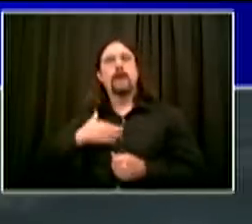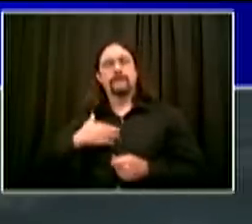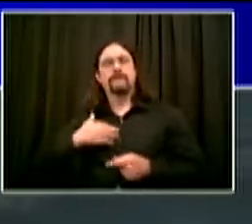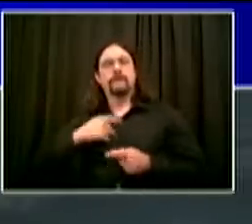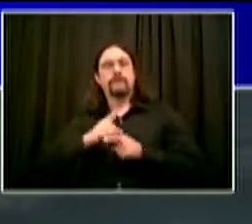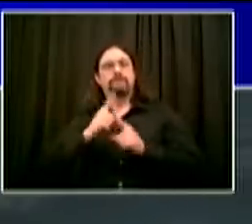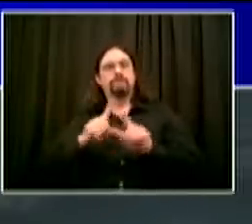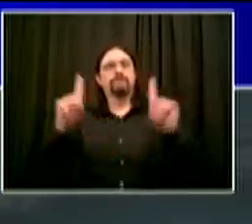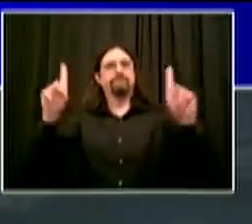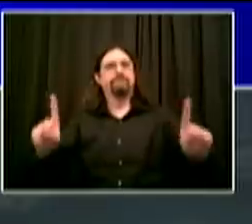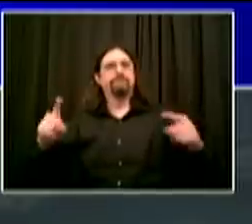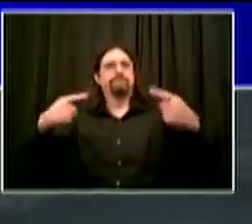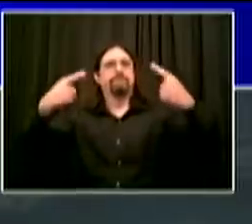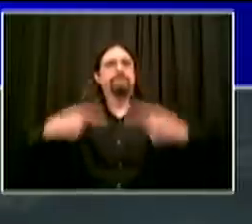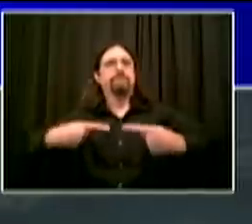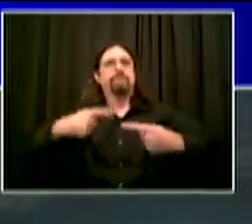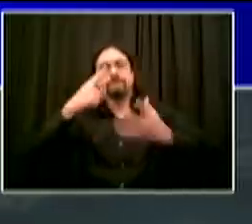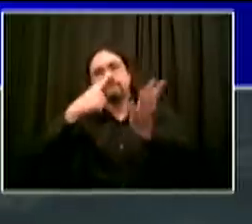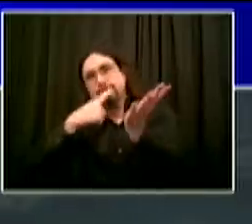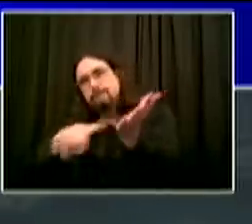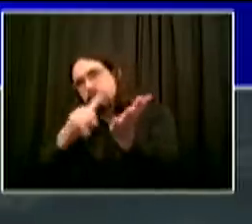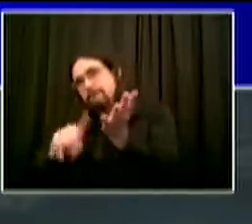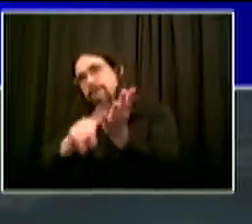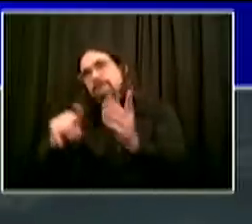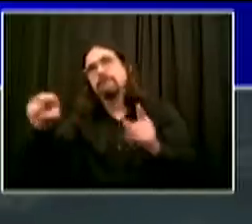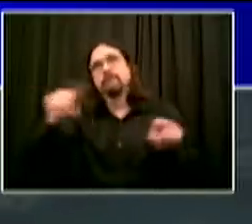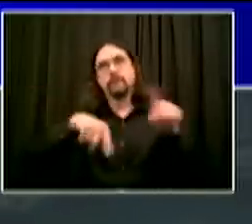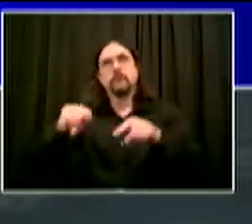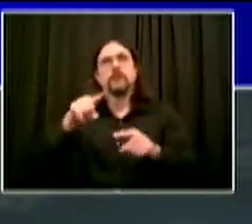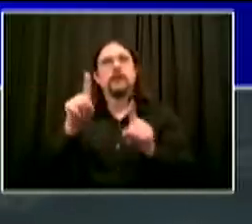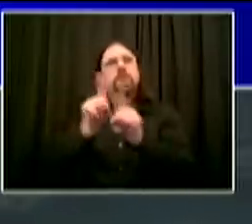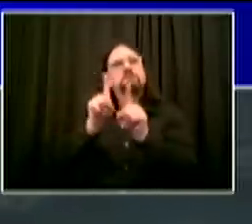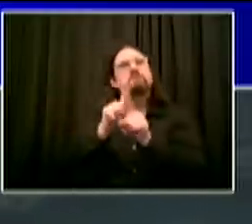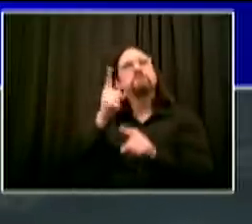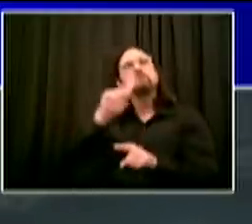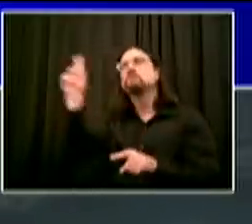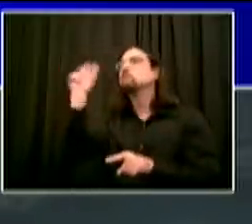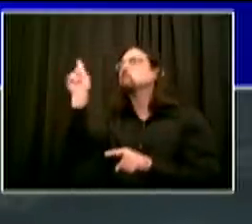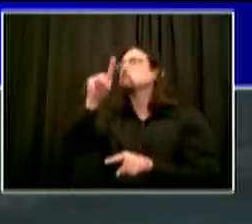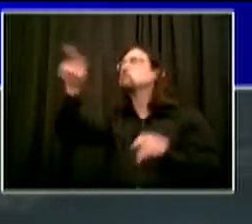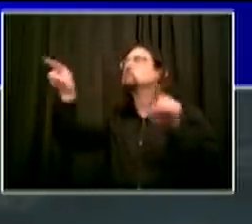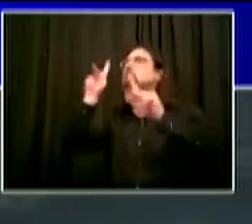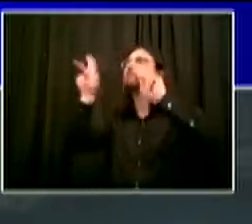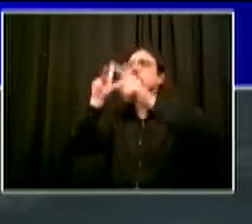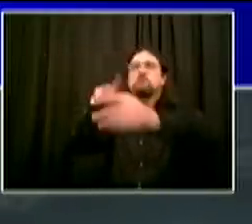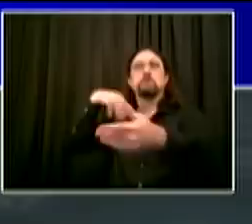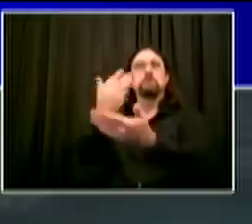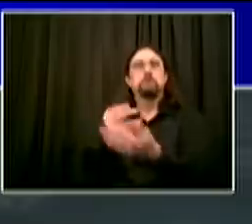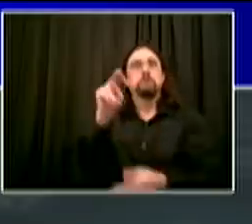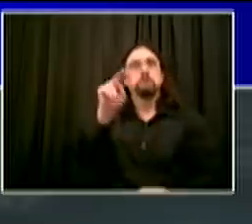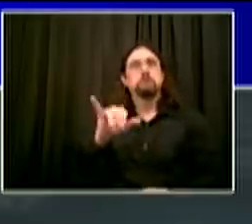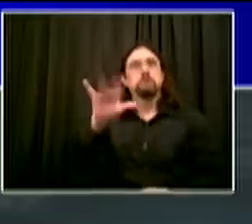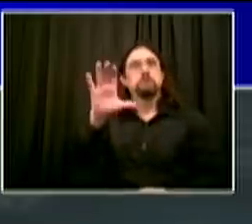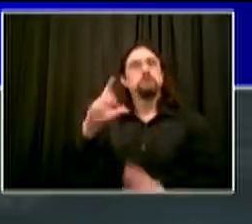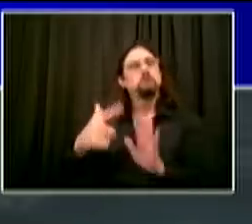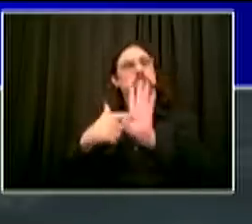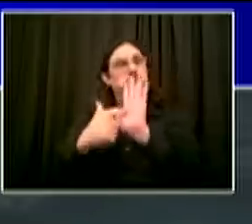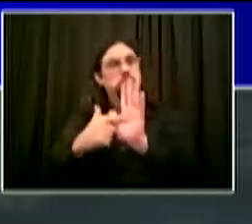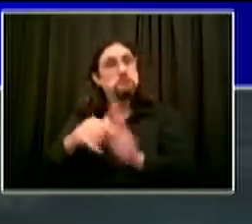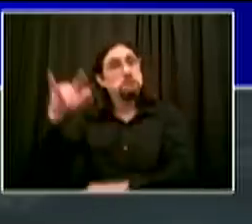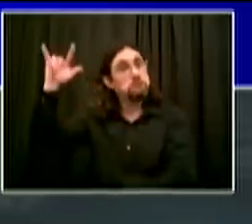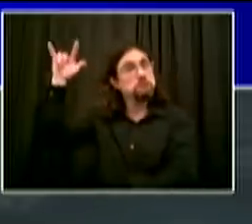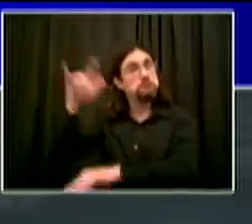это обязательно, а не добровольно. Им будут напоминать, что несоблюдение карантина —